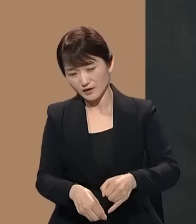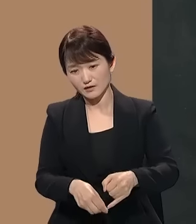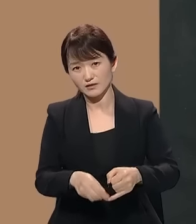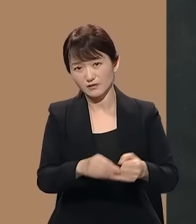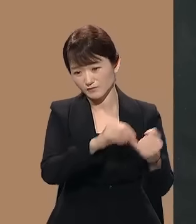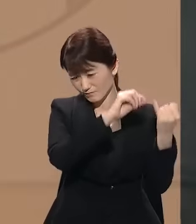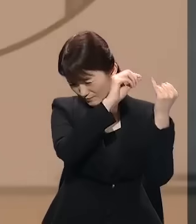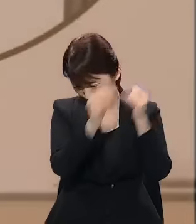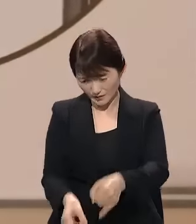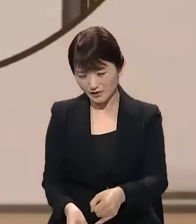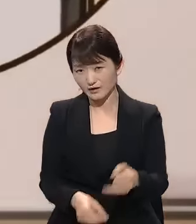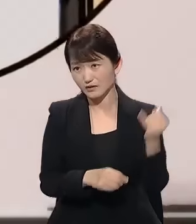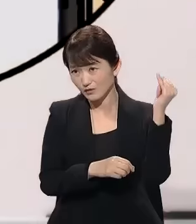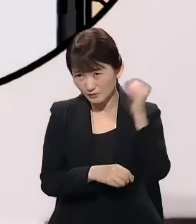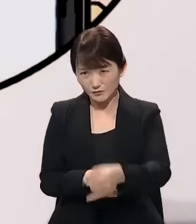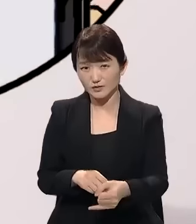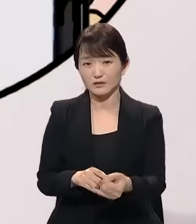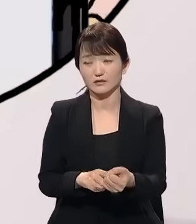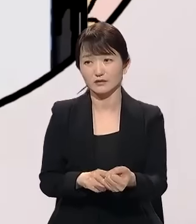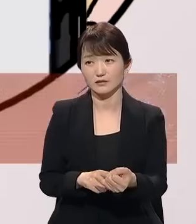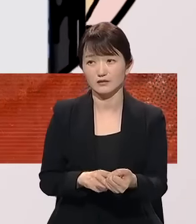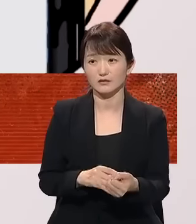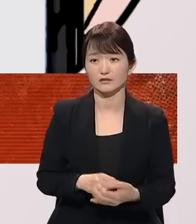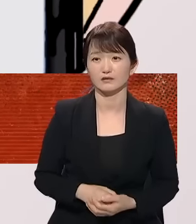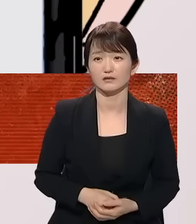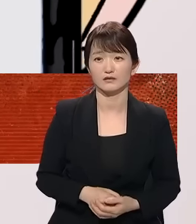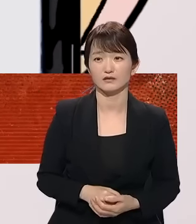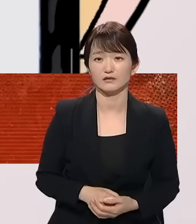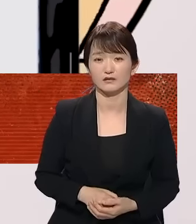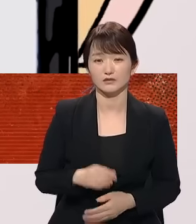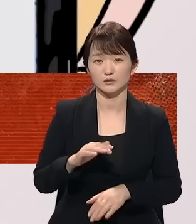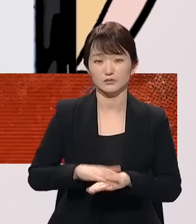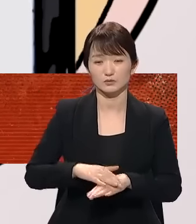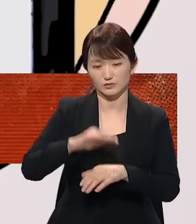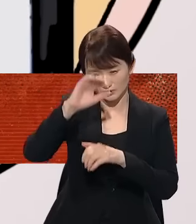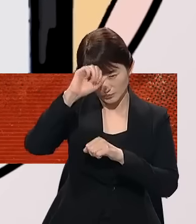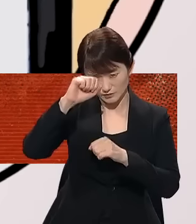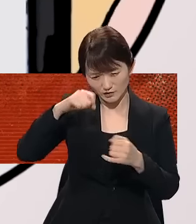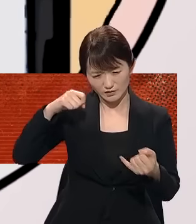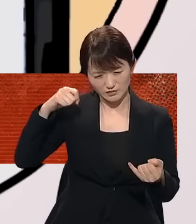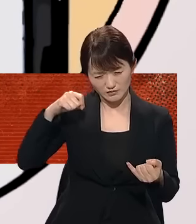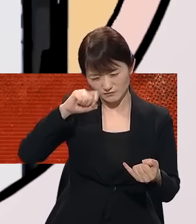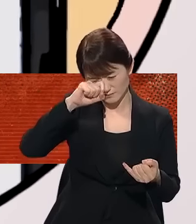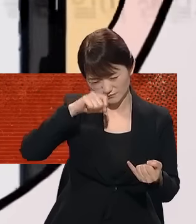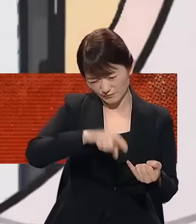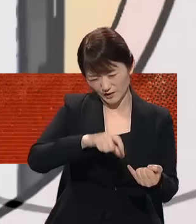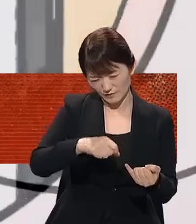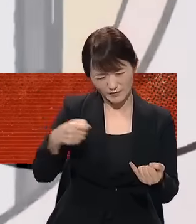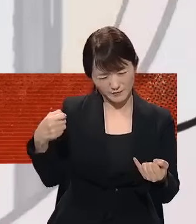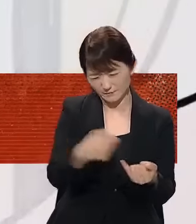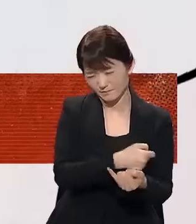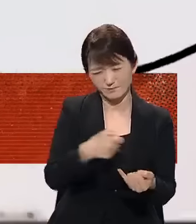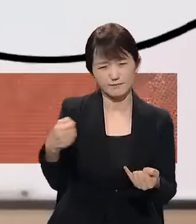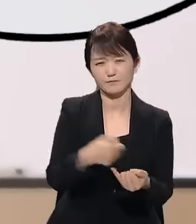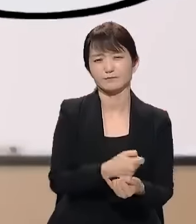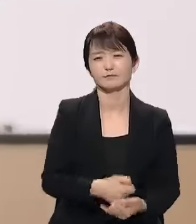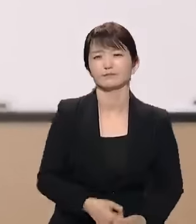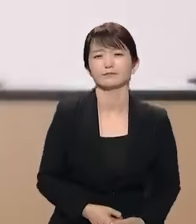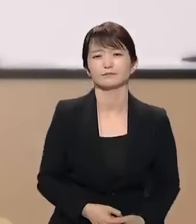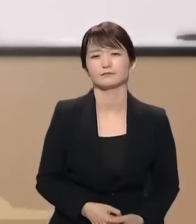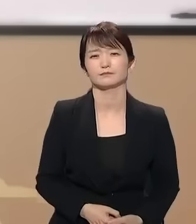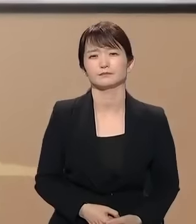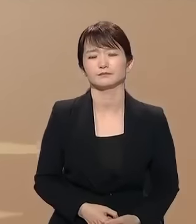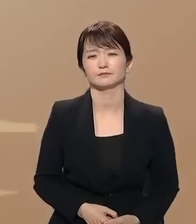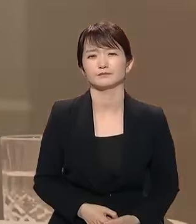에? 바닥에 던지고 지금 사파에 보시는 것처럼 손가발을 이용해서 마구 폭행을 가한 적도 있었다고 합니다. 들으신